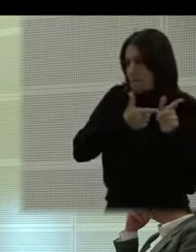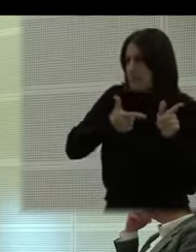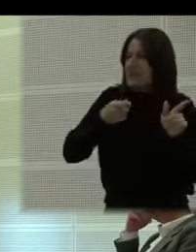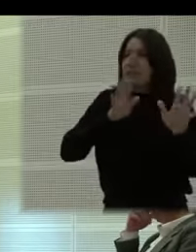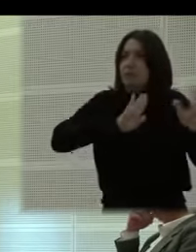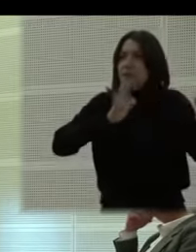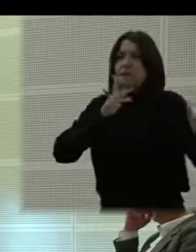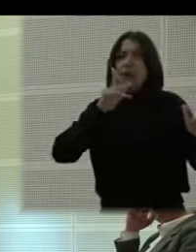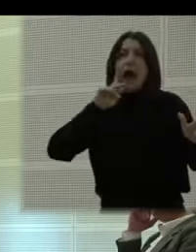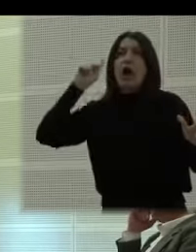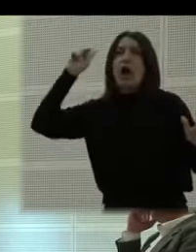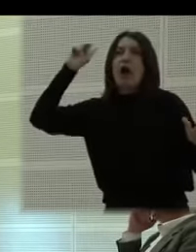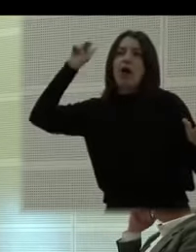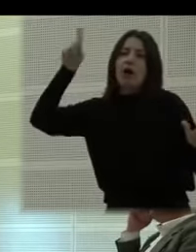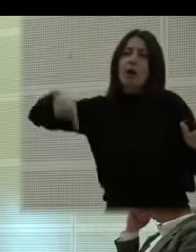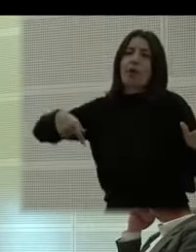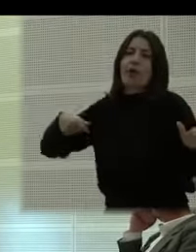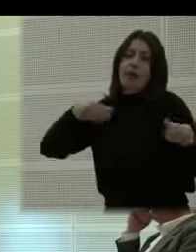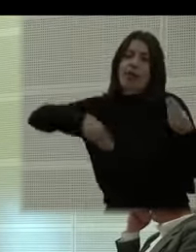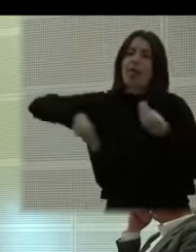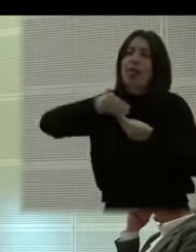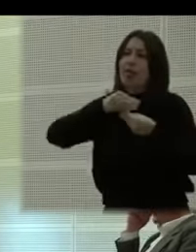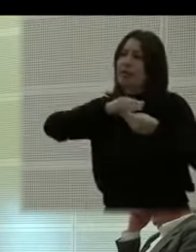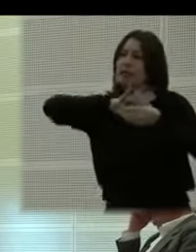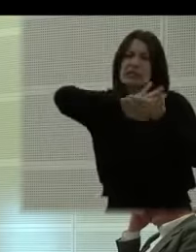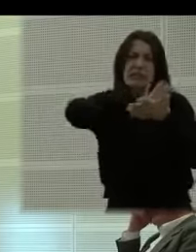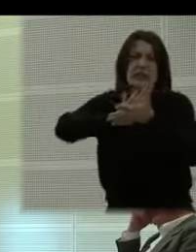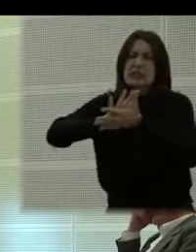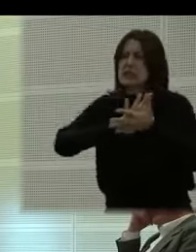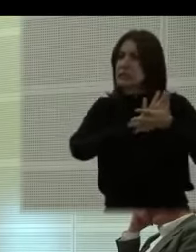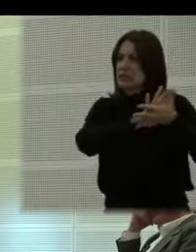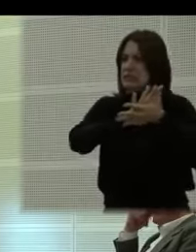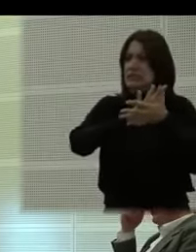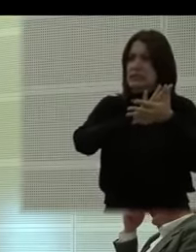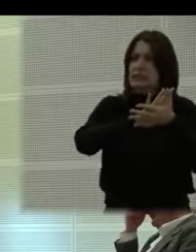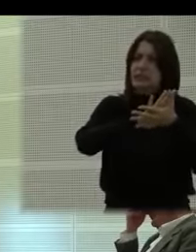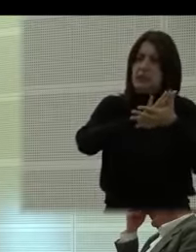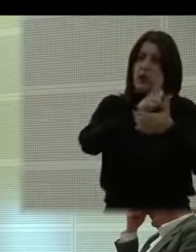sterminare donne, bambini, uomini, e metterci e piantare la loro